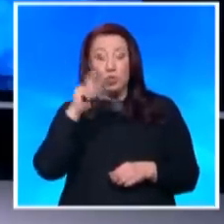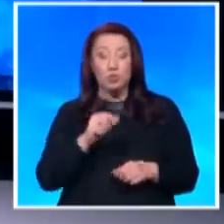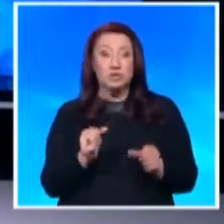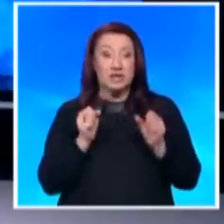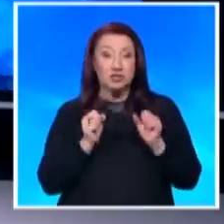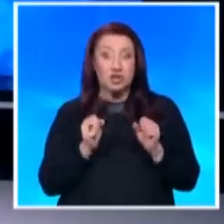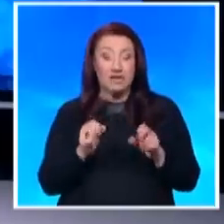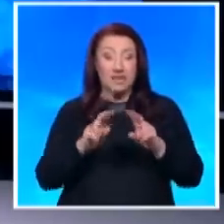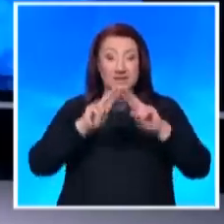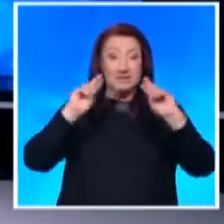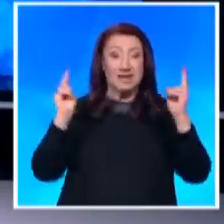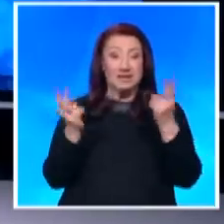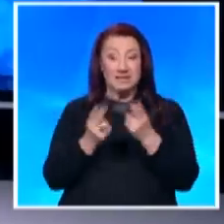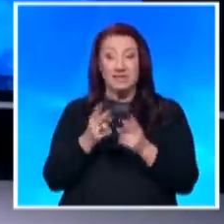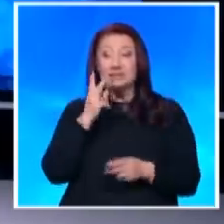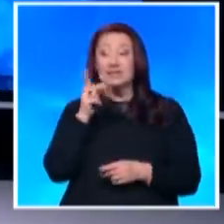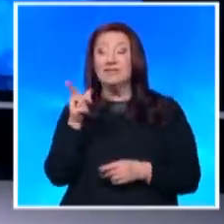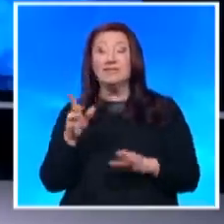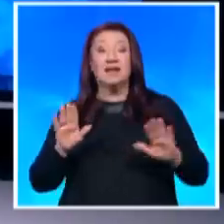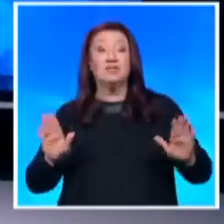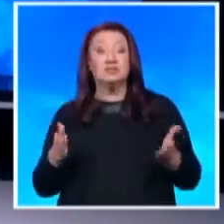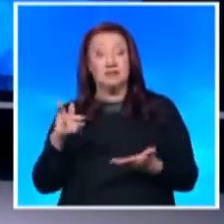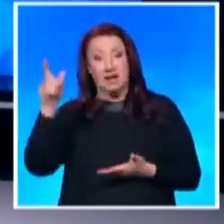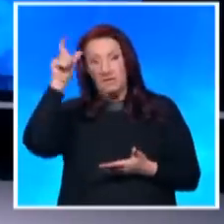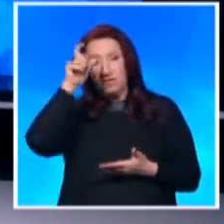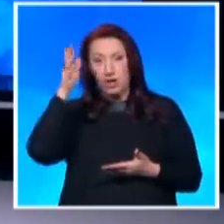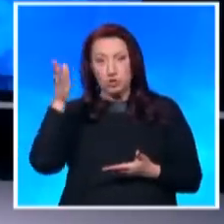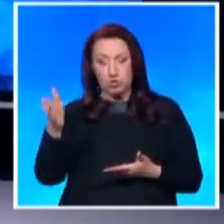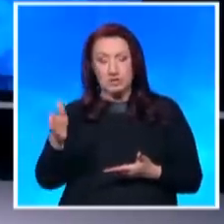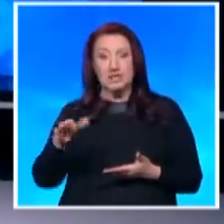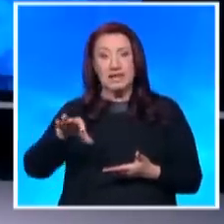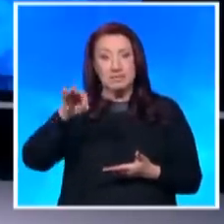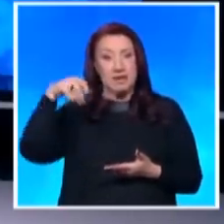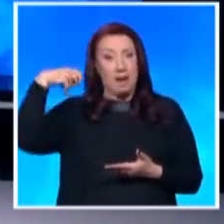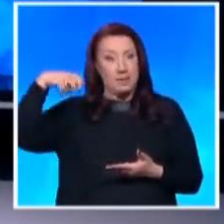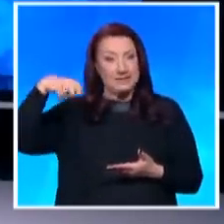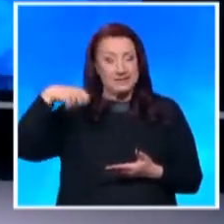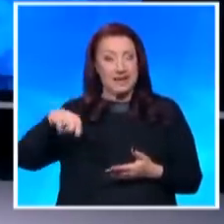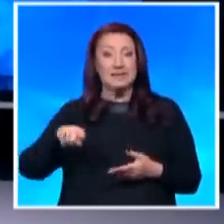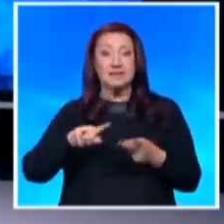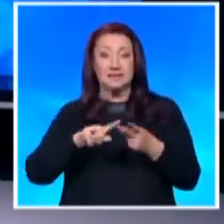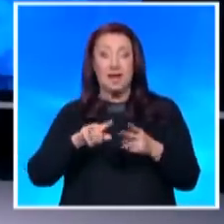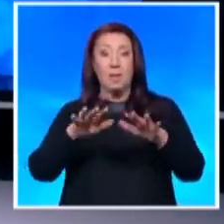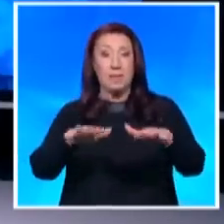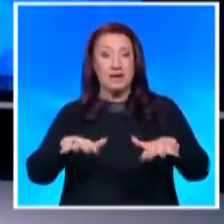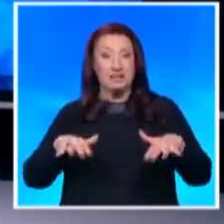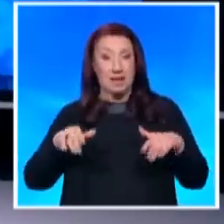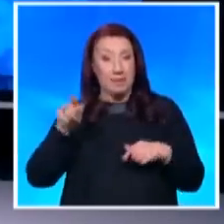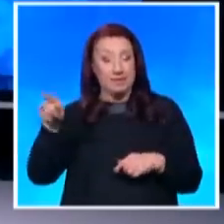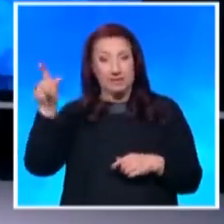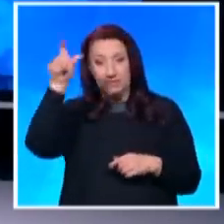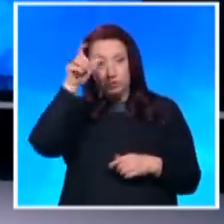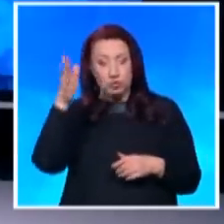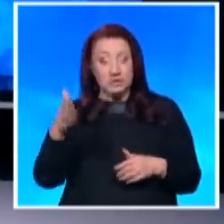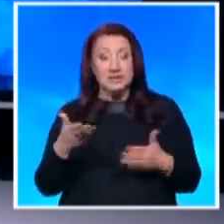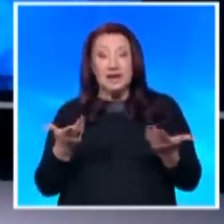свят гласуване за президент и парламент на страната. Каква е атмосферата и какви са настроенията в навечерието на отварянето на